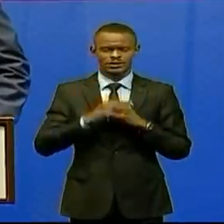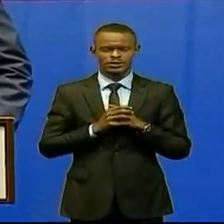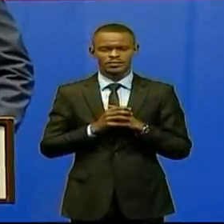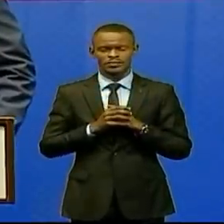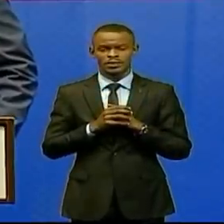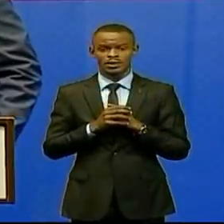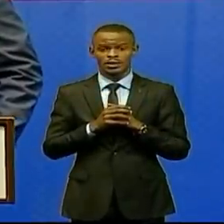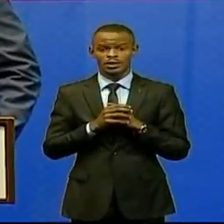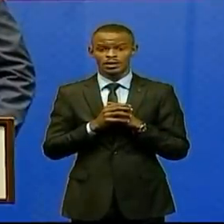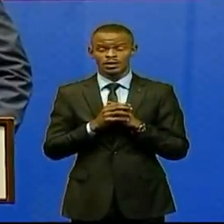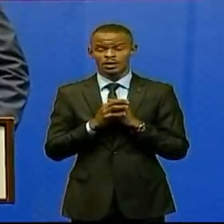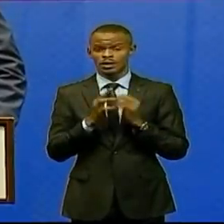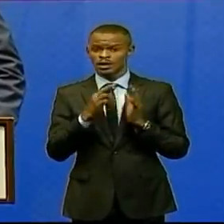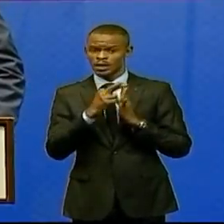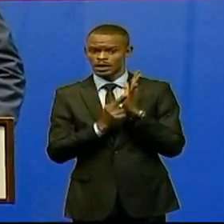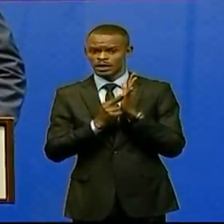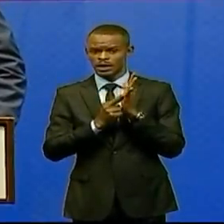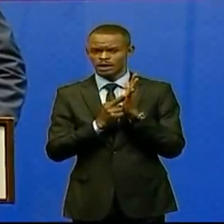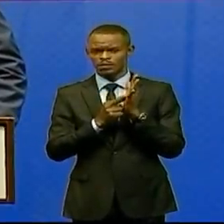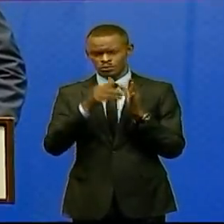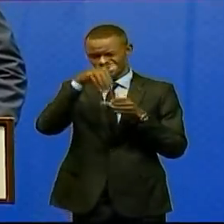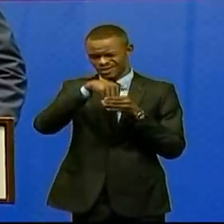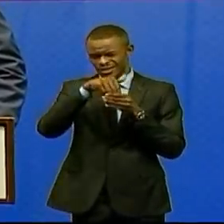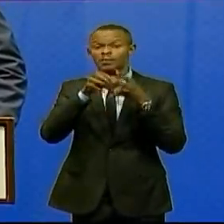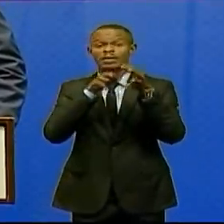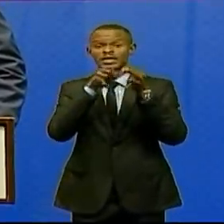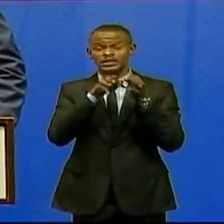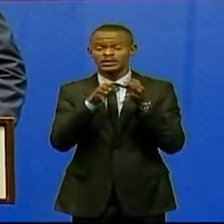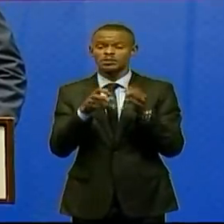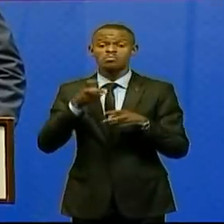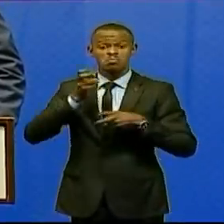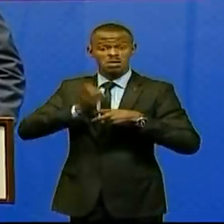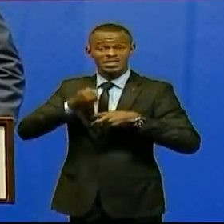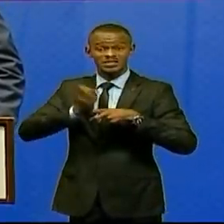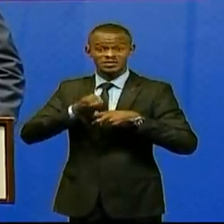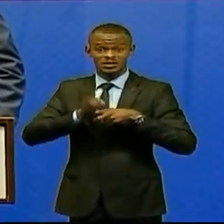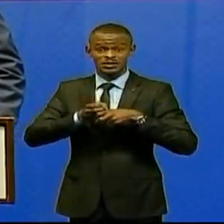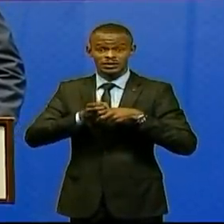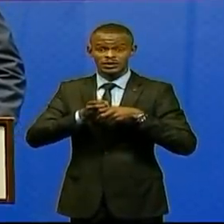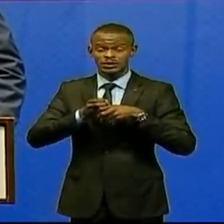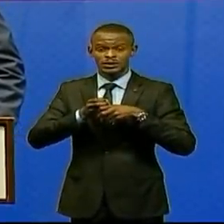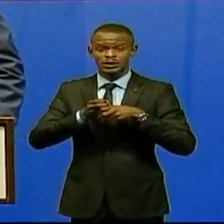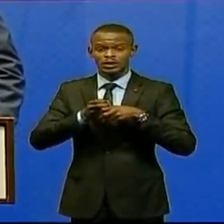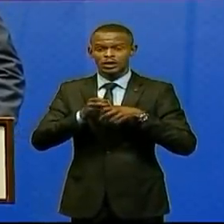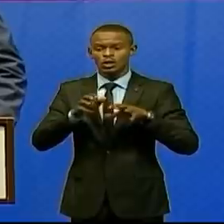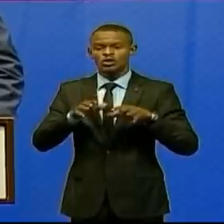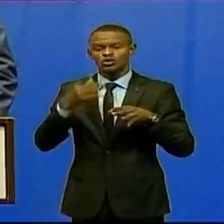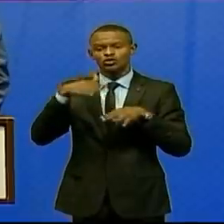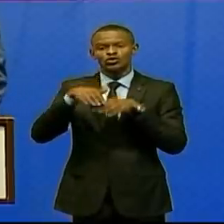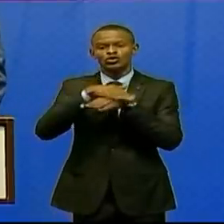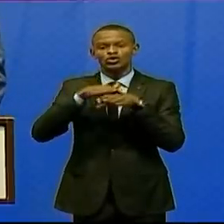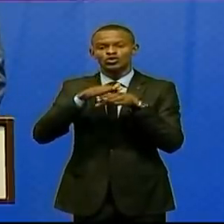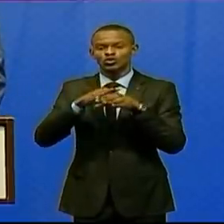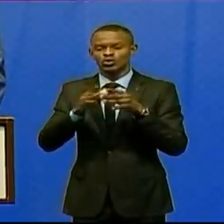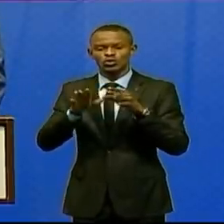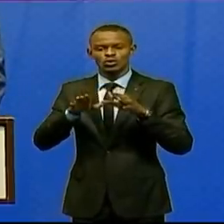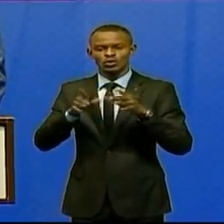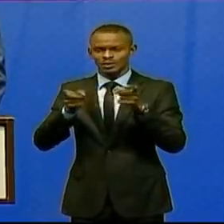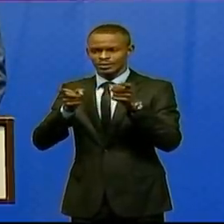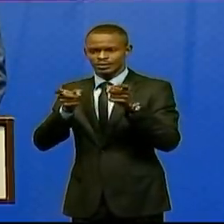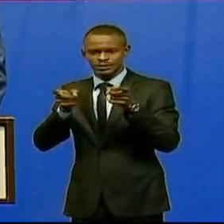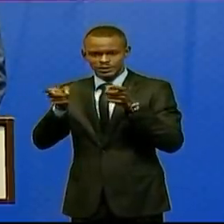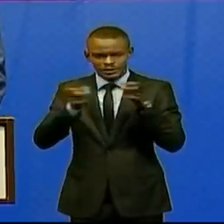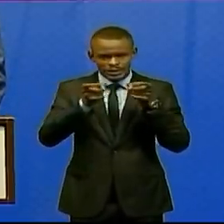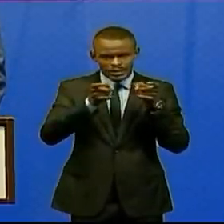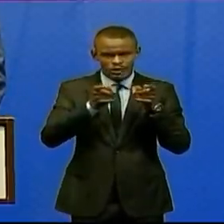Rapport sur les contraintes liées au fonctionnement de l'autorité de régulation de la sous-traitance dans le secteur privé.